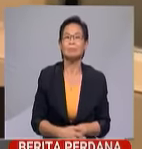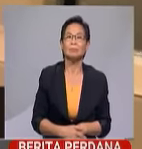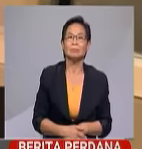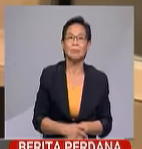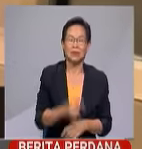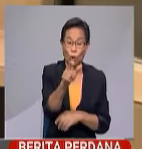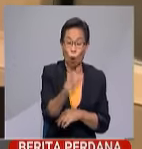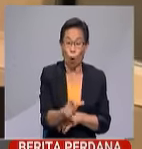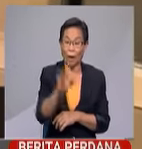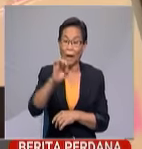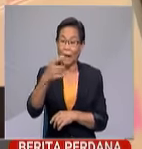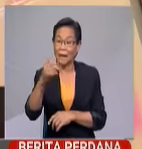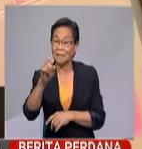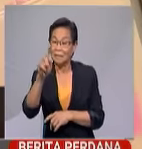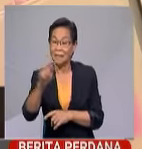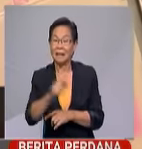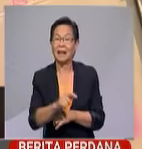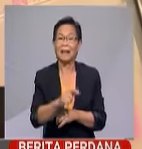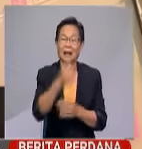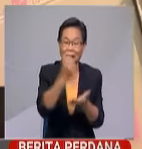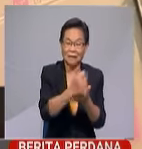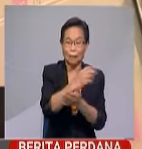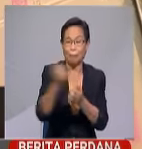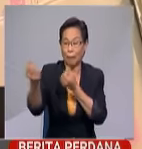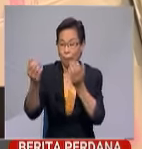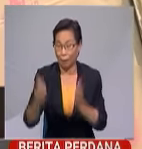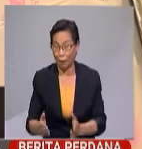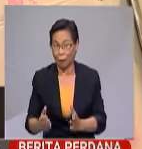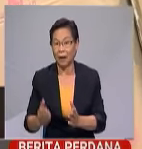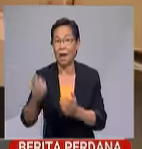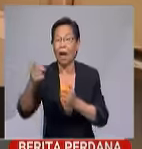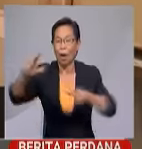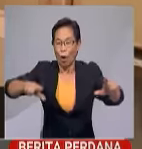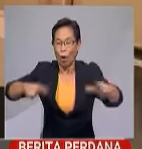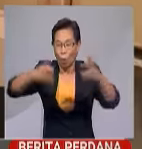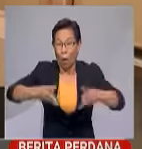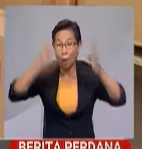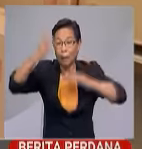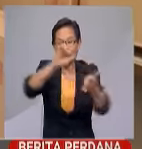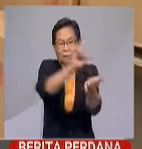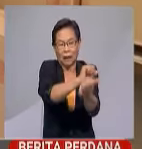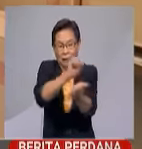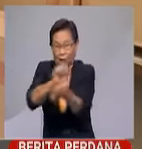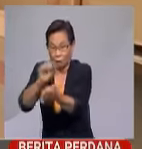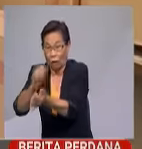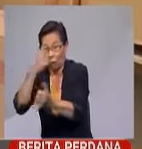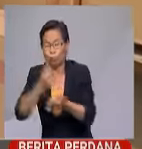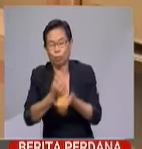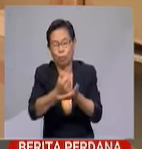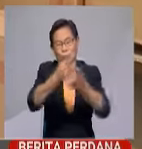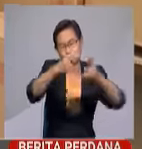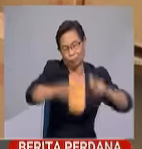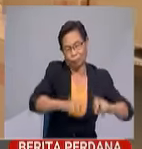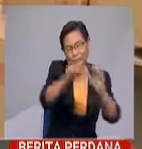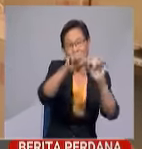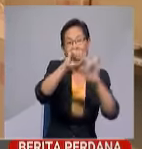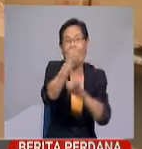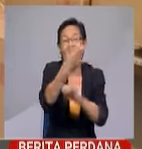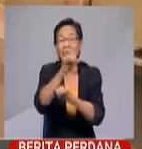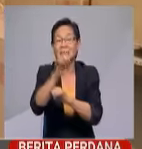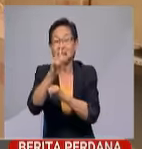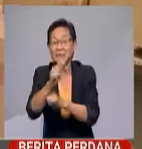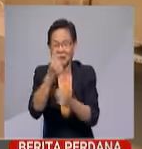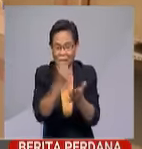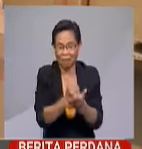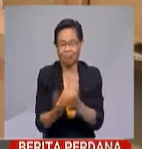Susulan seorang ejen kastam dan 2 pemandu lori kontena warga tempatan ditahan untuk membantu siasatan. Beberapa ejen kastam yang